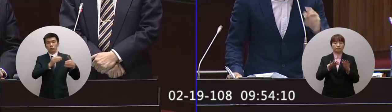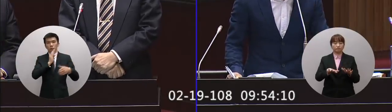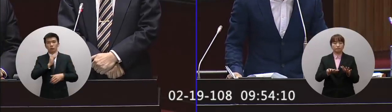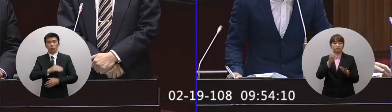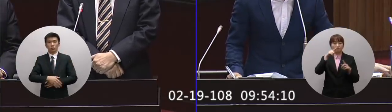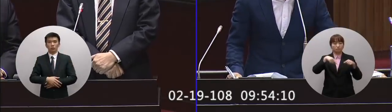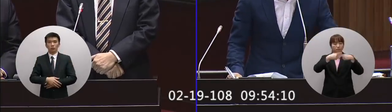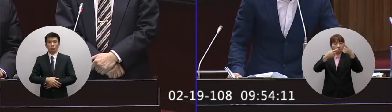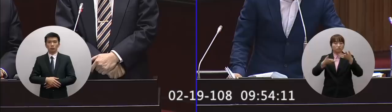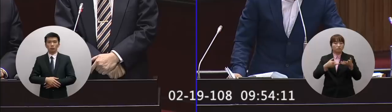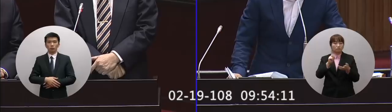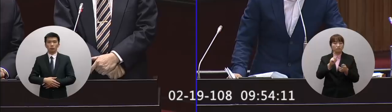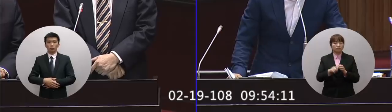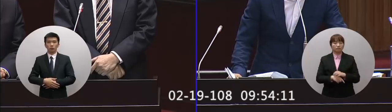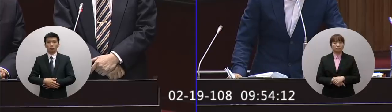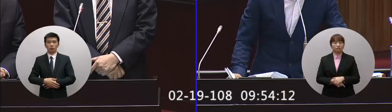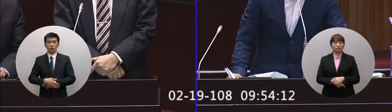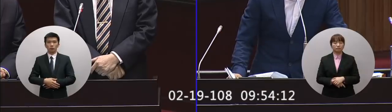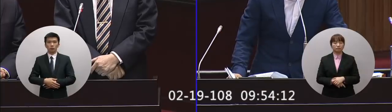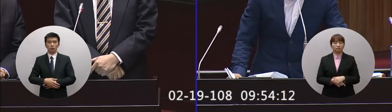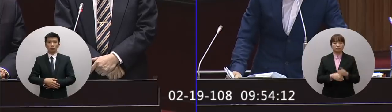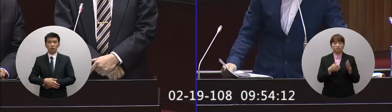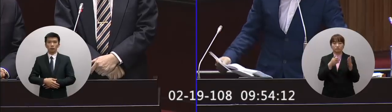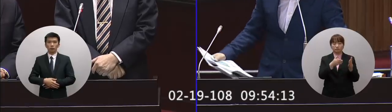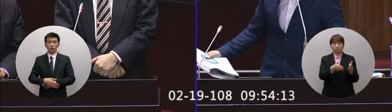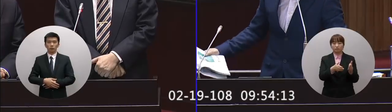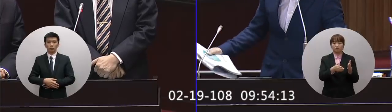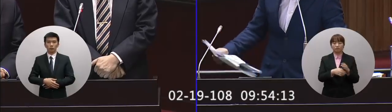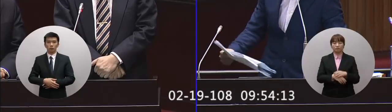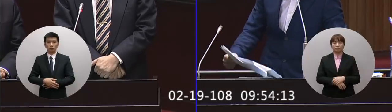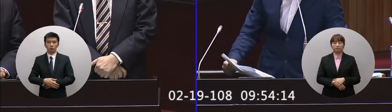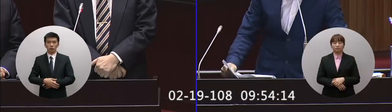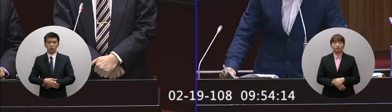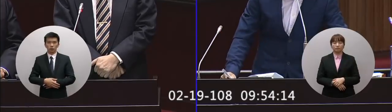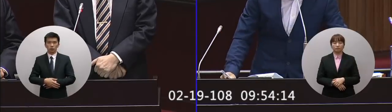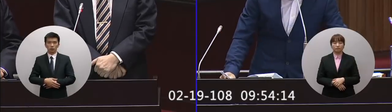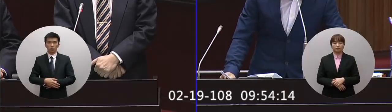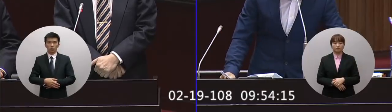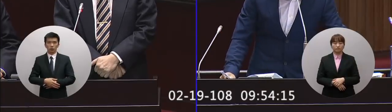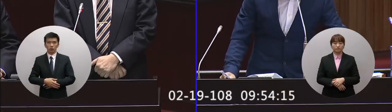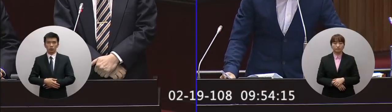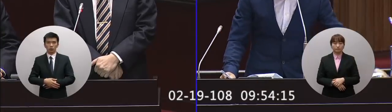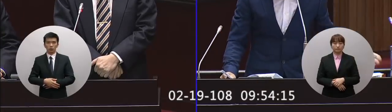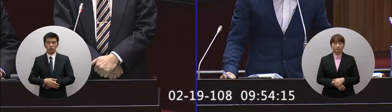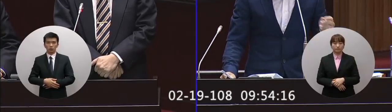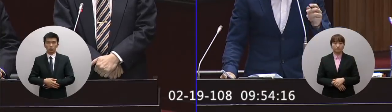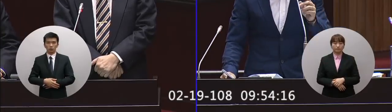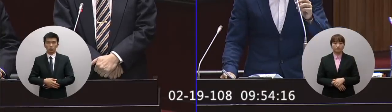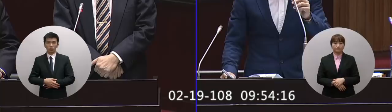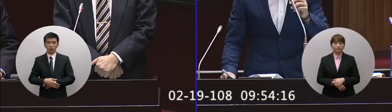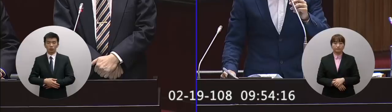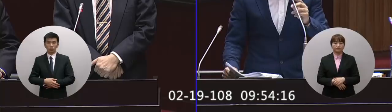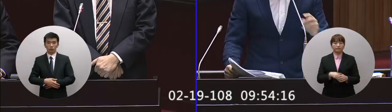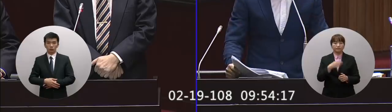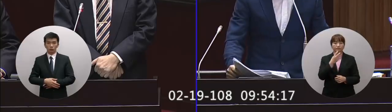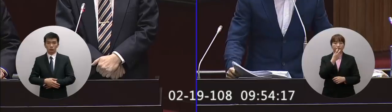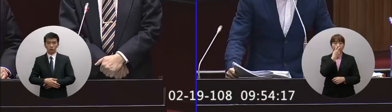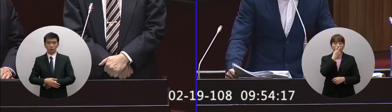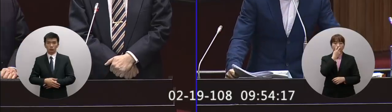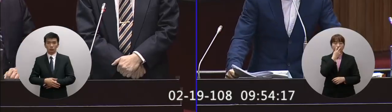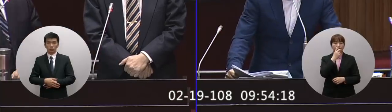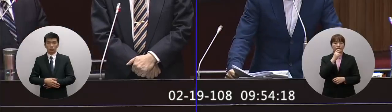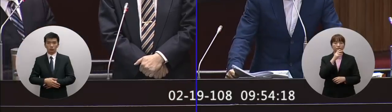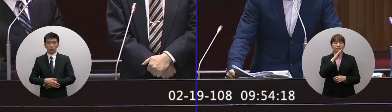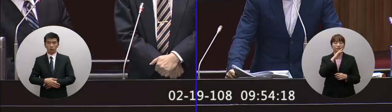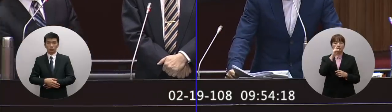有个争议哈，就是关于这个下一题哈，这个香港特